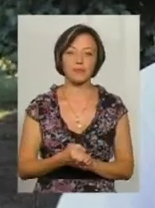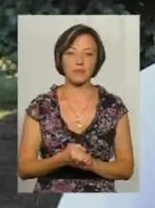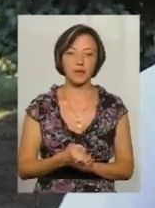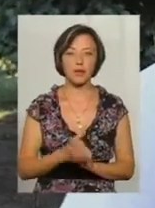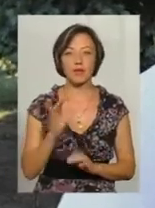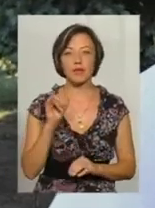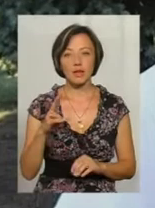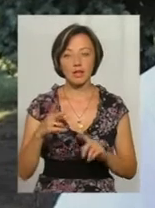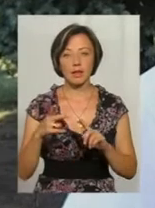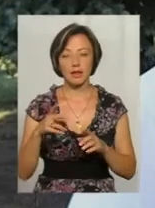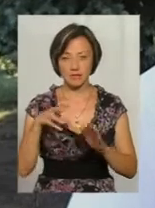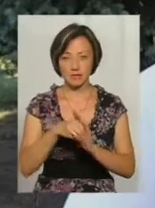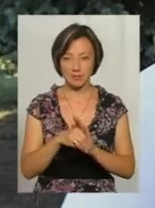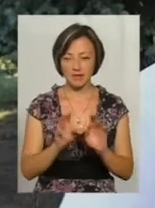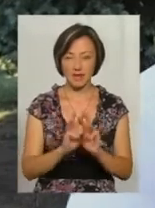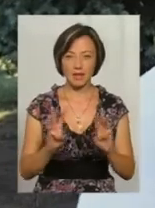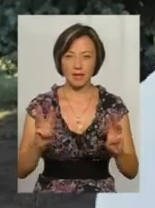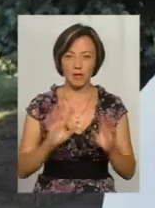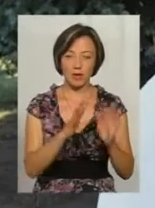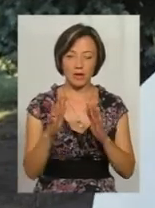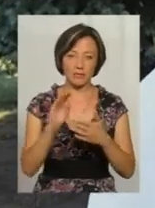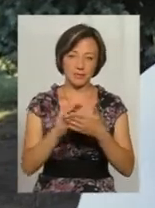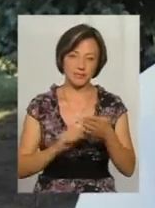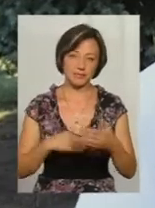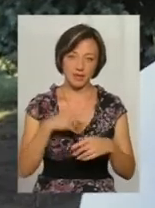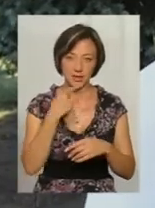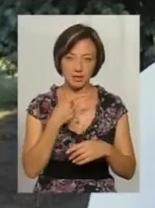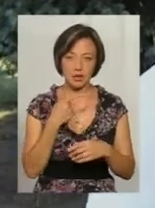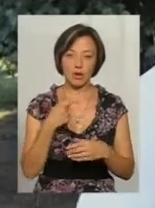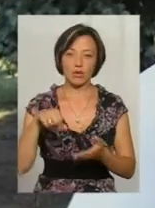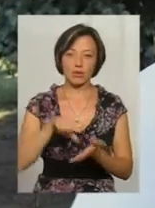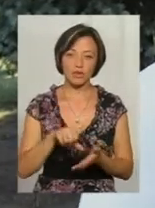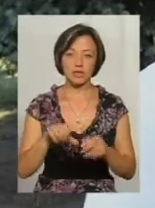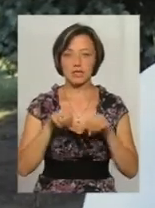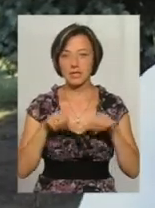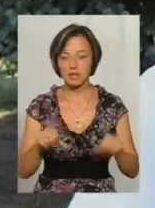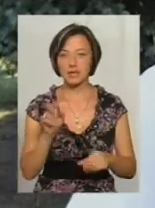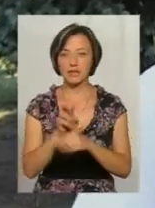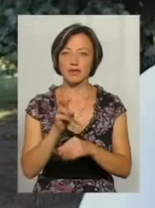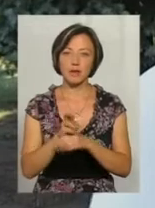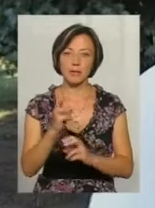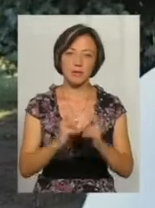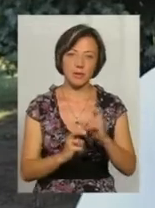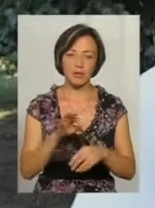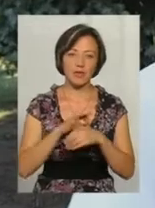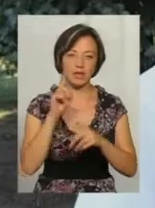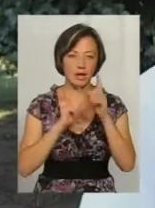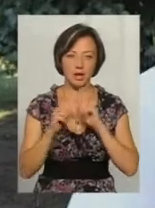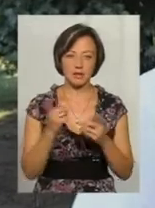він насищений цими подіями, ну я вже казав. Прийняв участь в засіданні, відвідали підприємства, провели